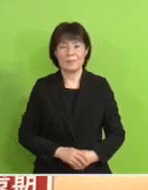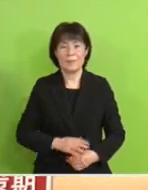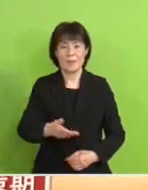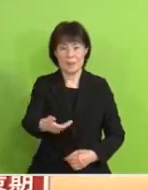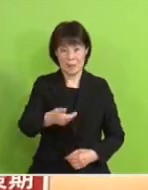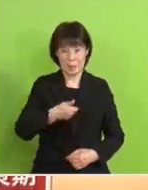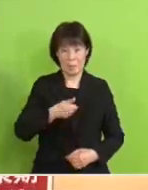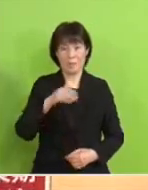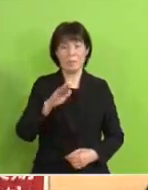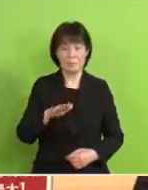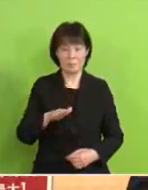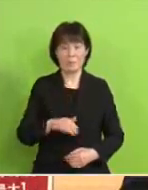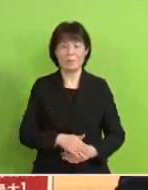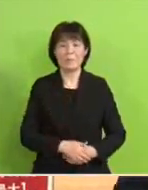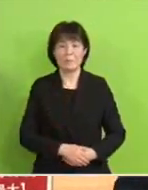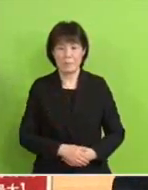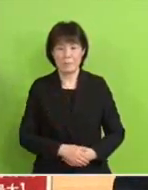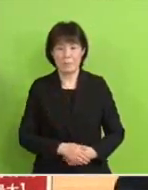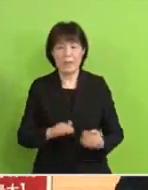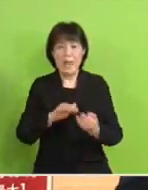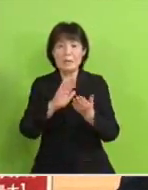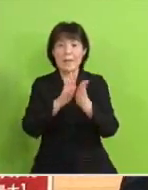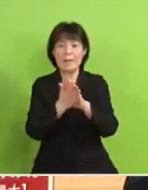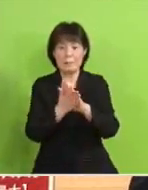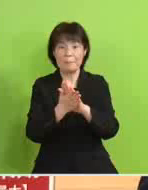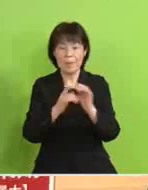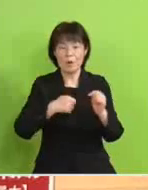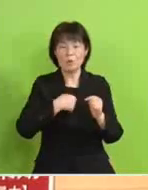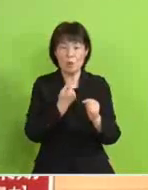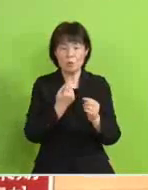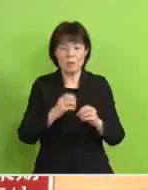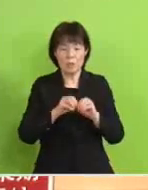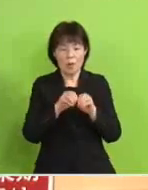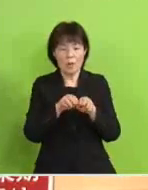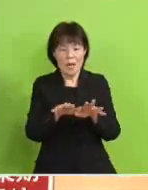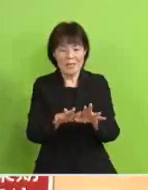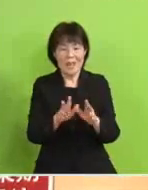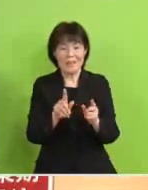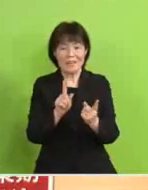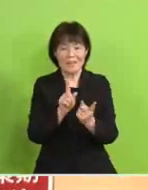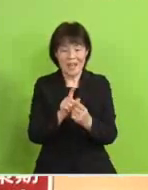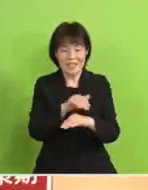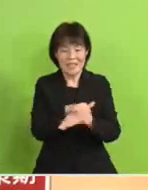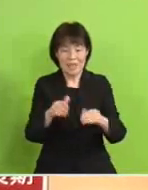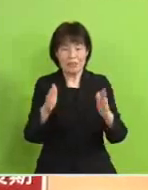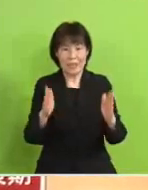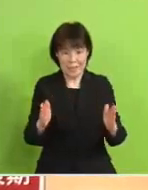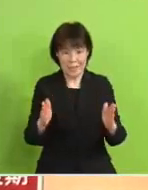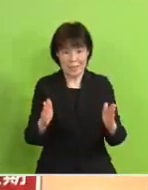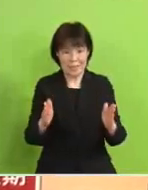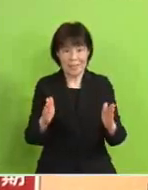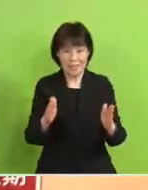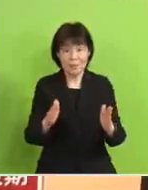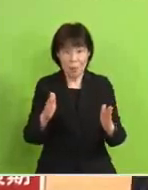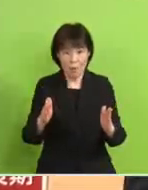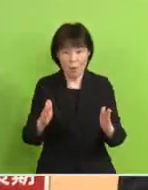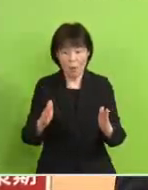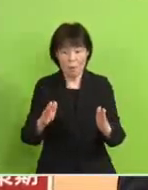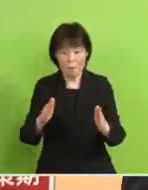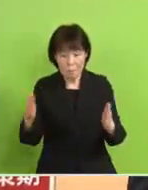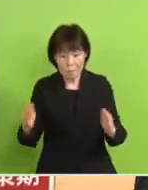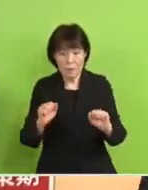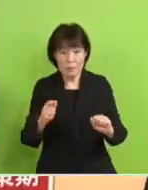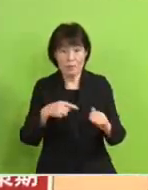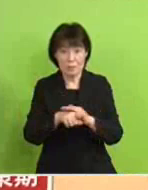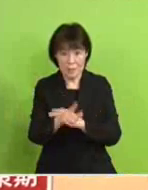すみません、はい、愛媛新聞ですが、愛媛県の独自の感染対策期というのが、まあ、今日から改めてリスタートという形になると思うん